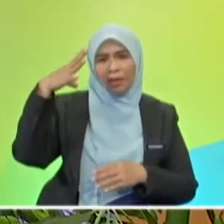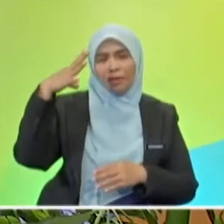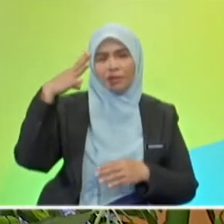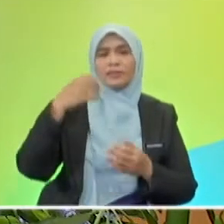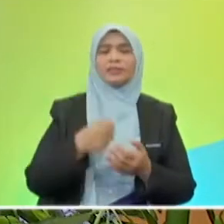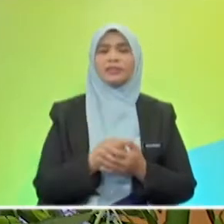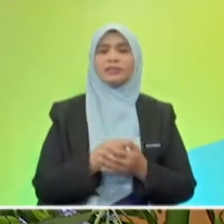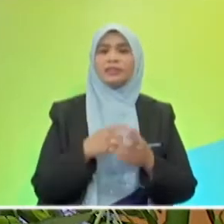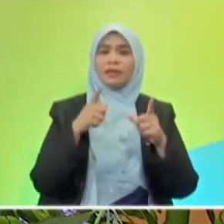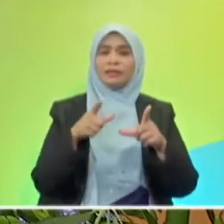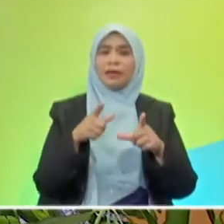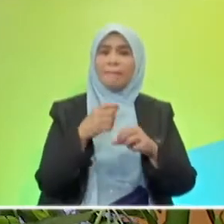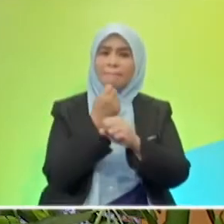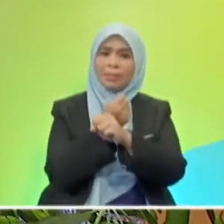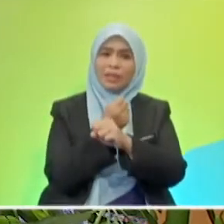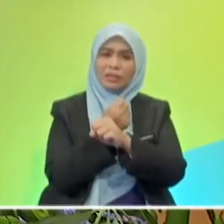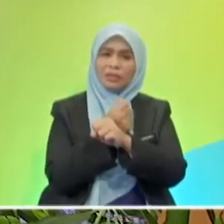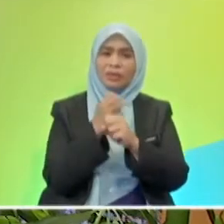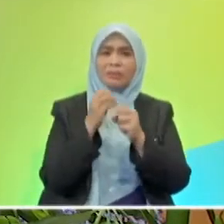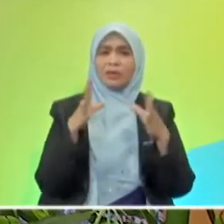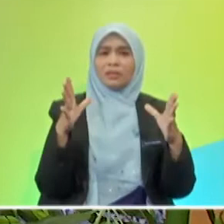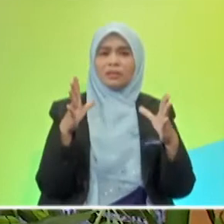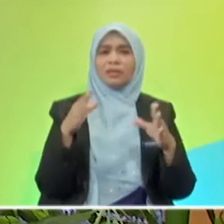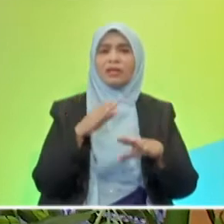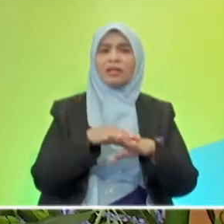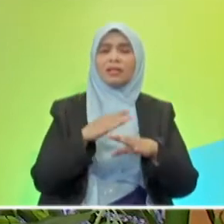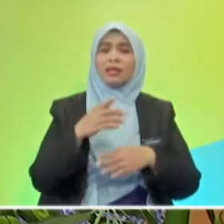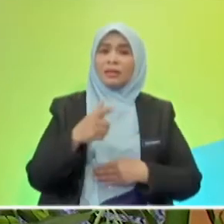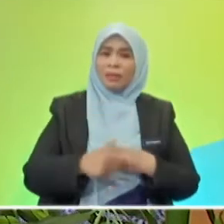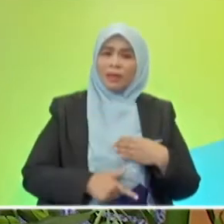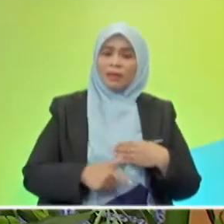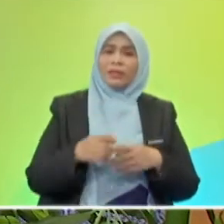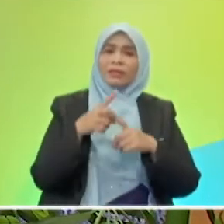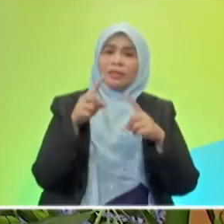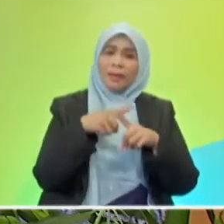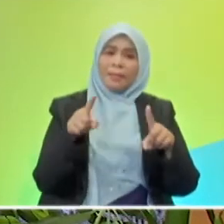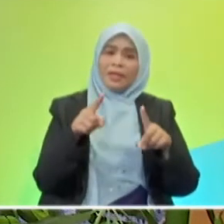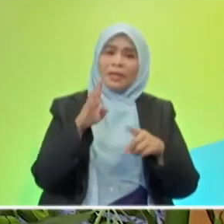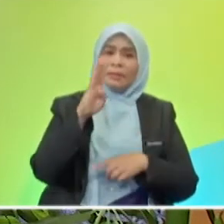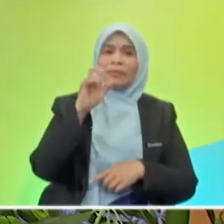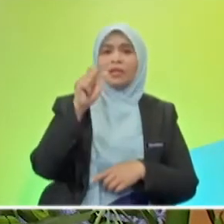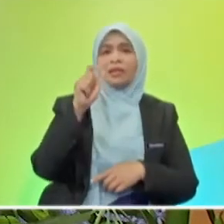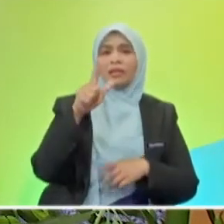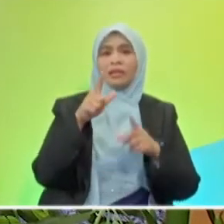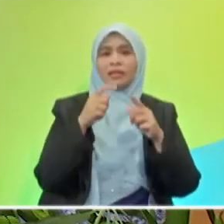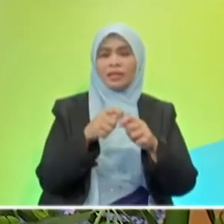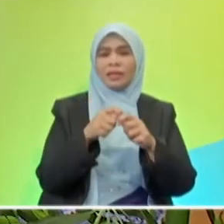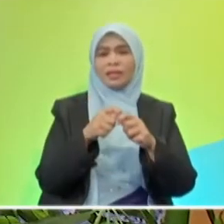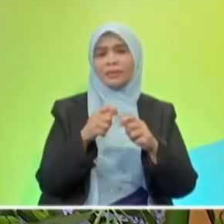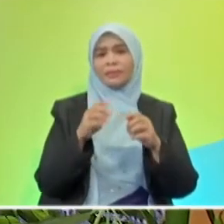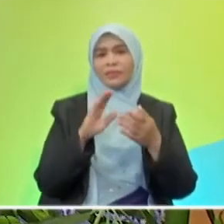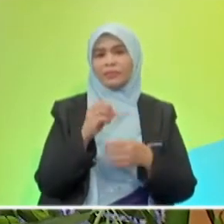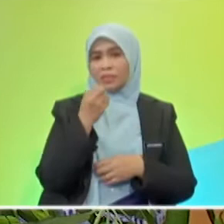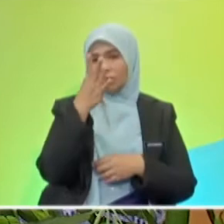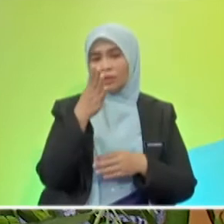panas diletakkan sebiji batu yang cukup besar di perutnya tetap tetapi pilih gerabah tetap menyatakan kebenaran